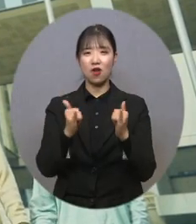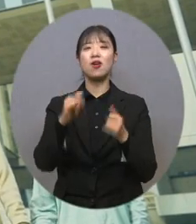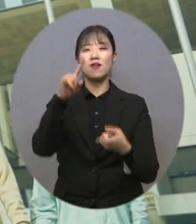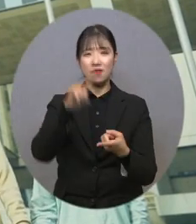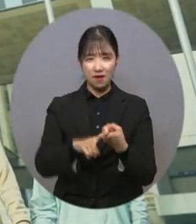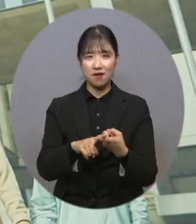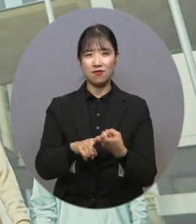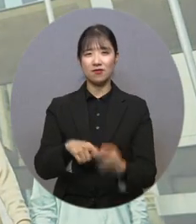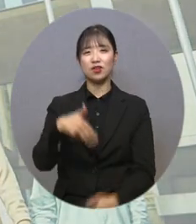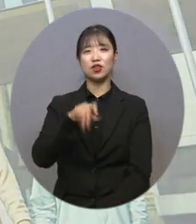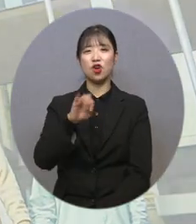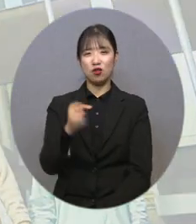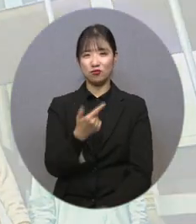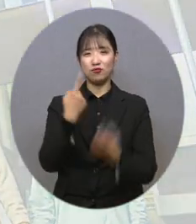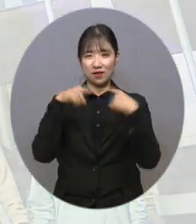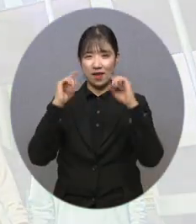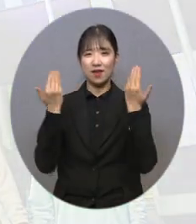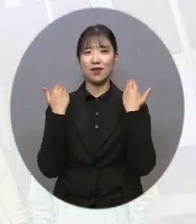청운대학교.